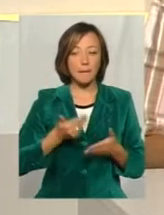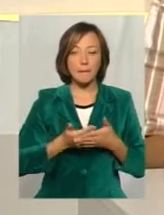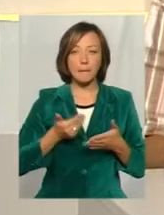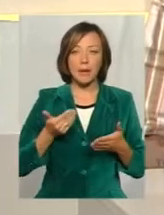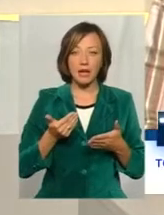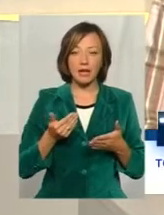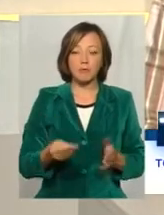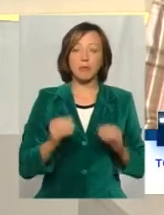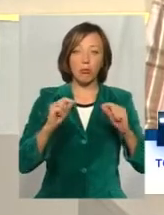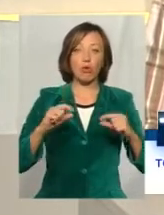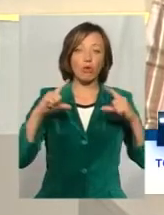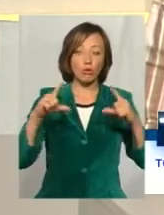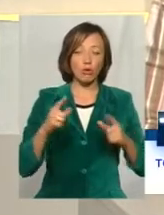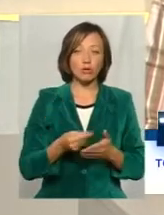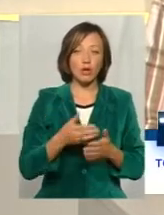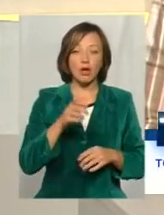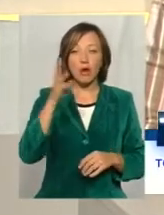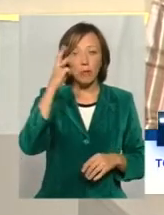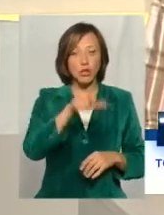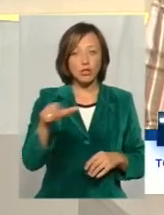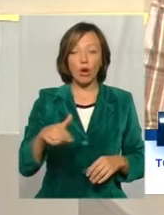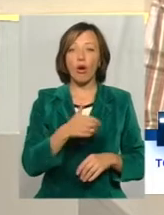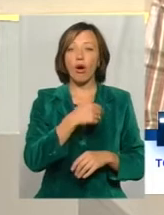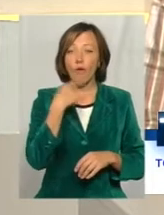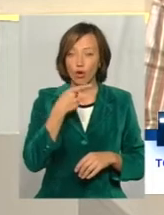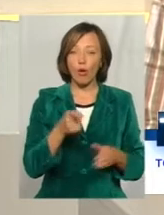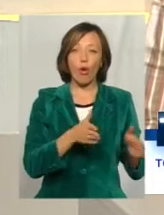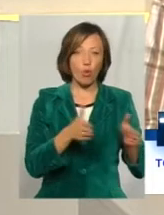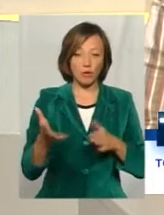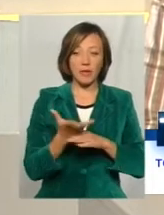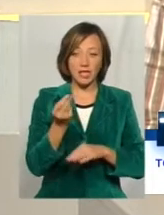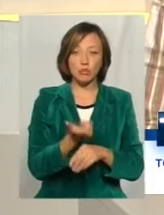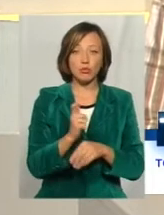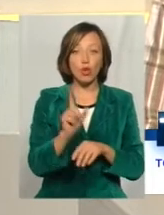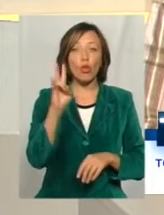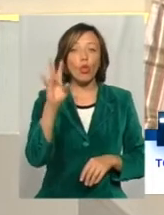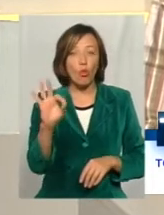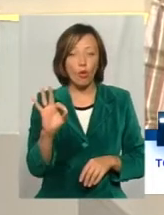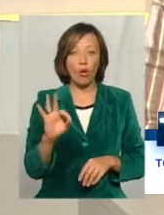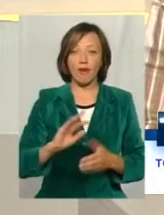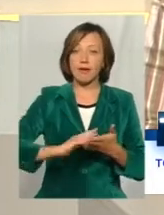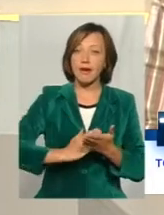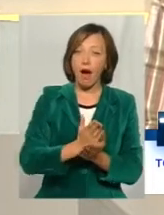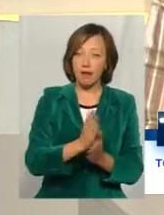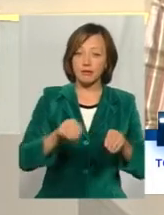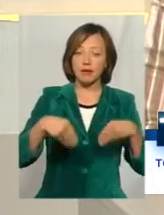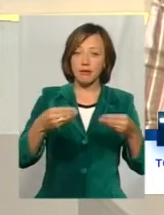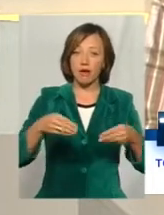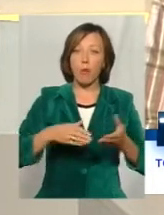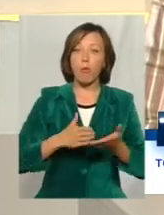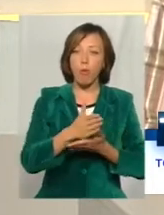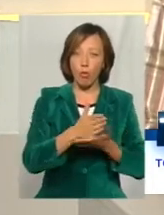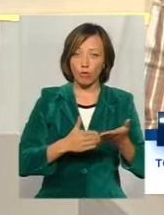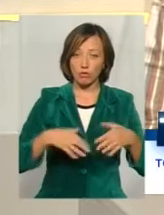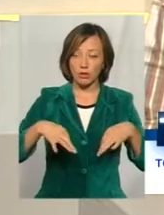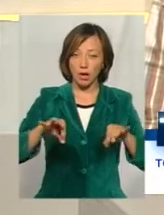таки вартість підвищилася, багато хмельчан говорили про те, що вони готові платити більше за проїзд, але за умови, що якість надання транспортних послуг, і це